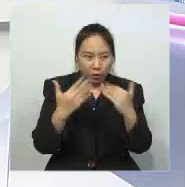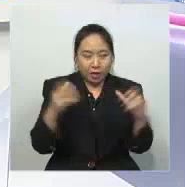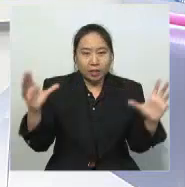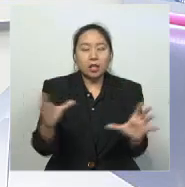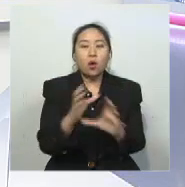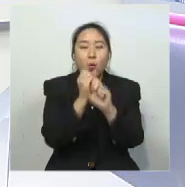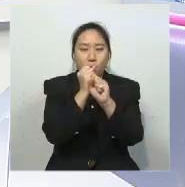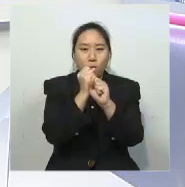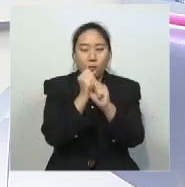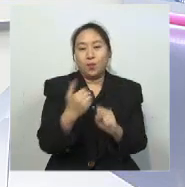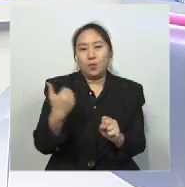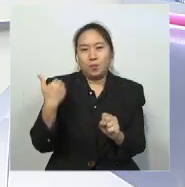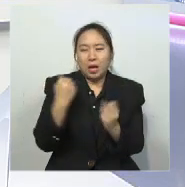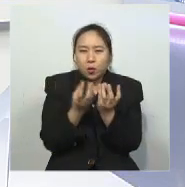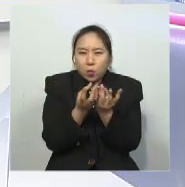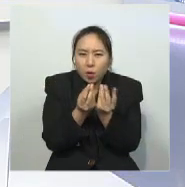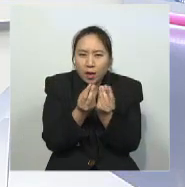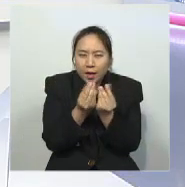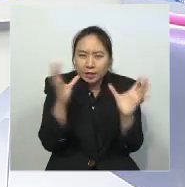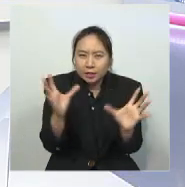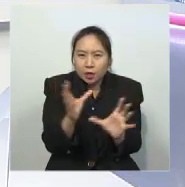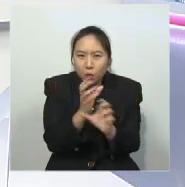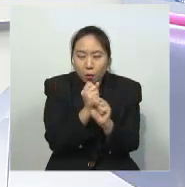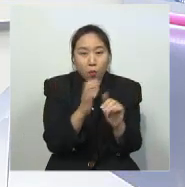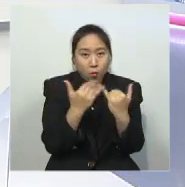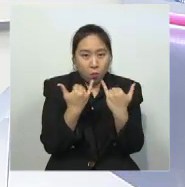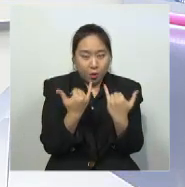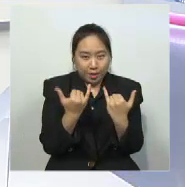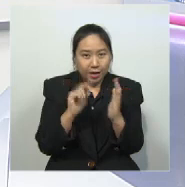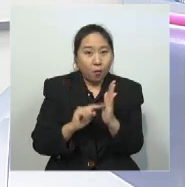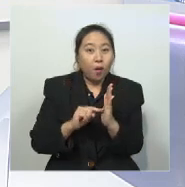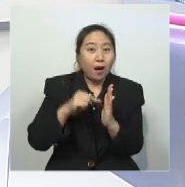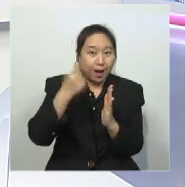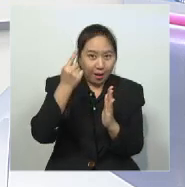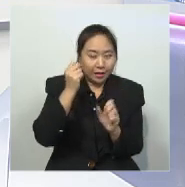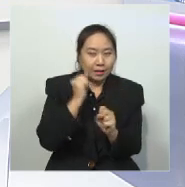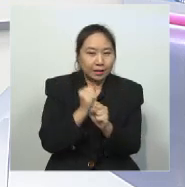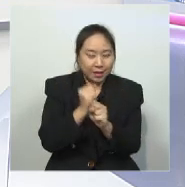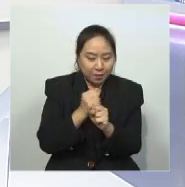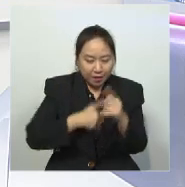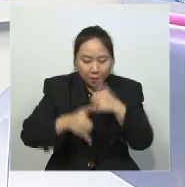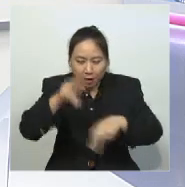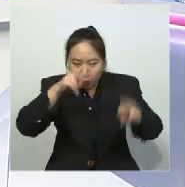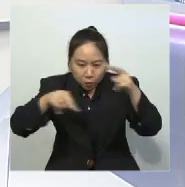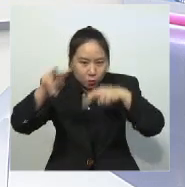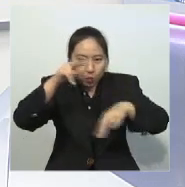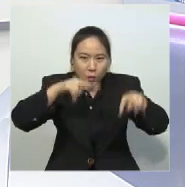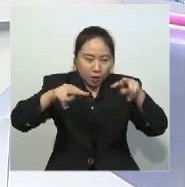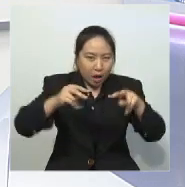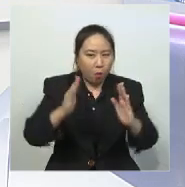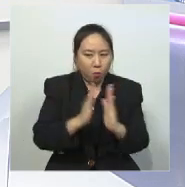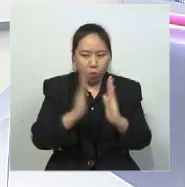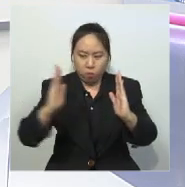างต้องบอกว่าตัวเลขที่มีการสรุปกันออกมาถึงแม้ว่าวันนี้จะเป็นวันแรกของการดำเนินการในการเข้ามาดูแล7